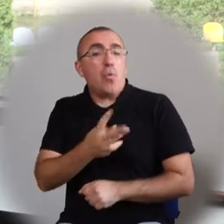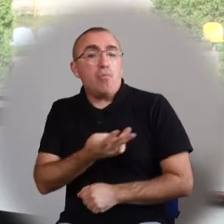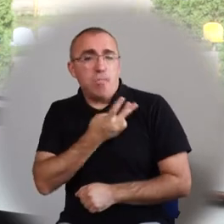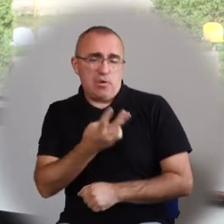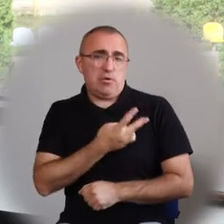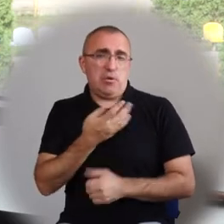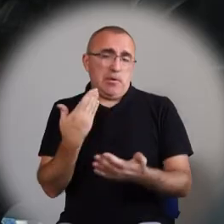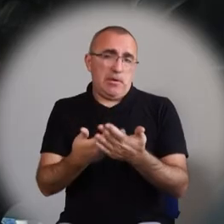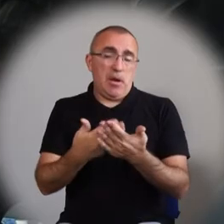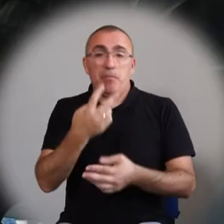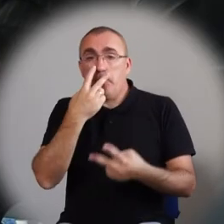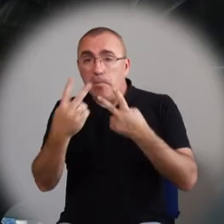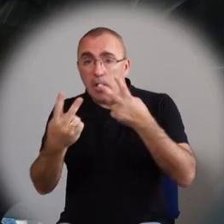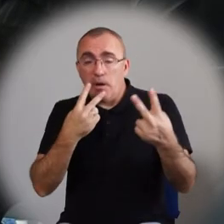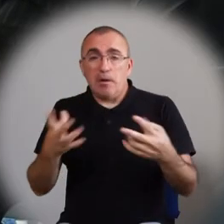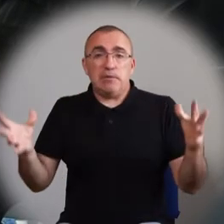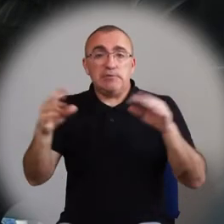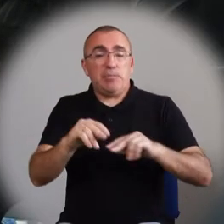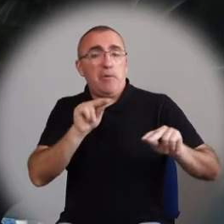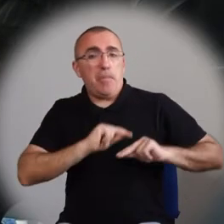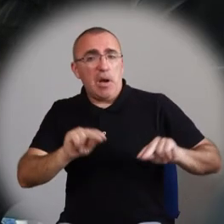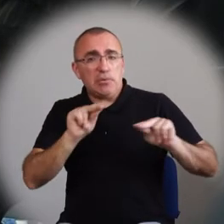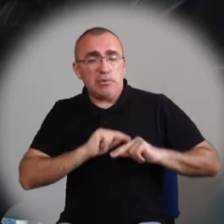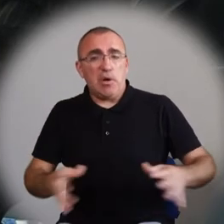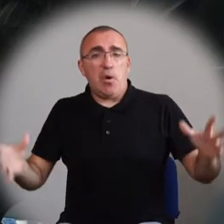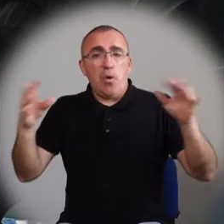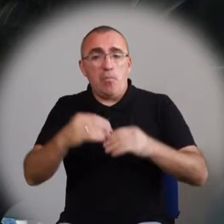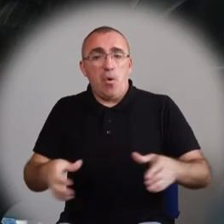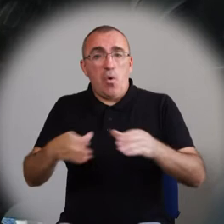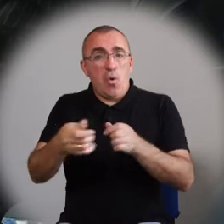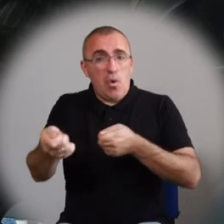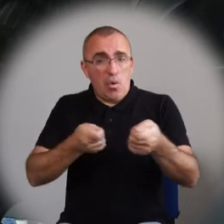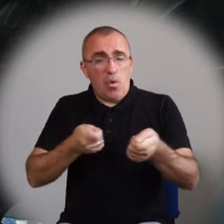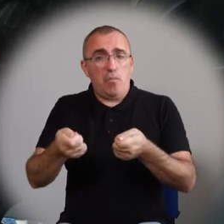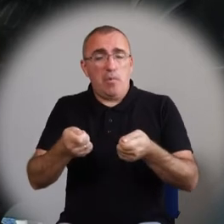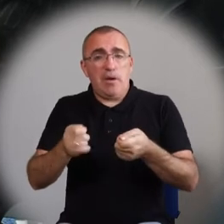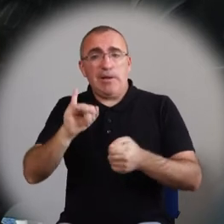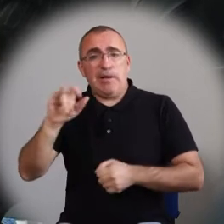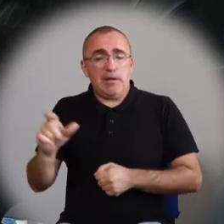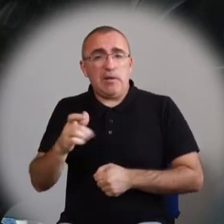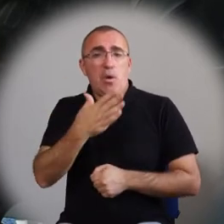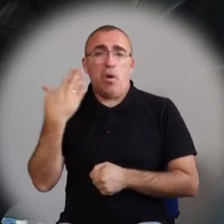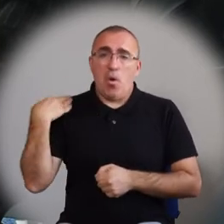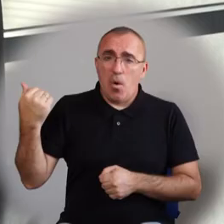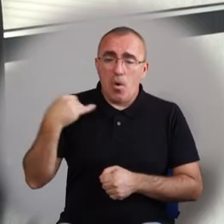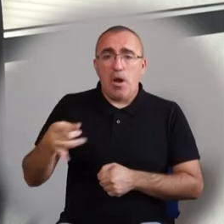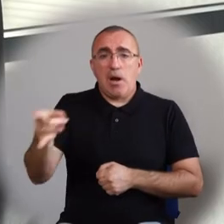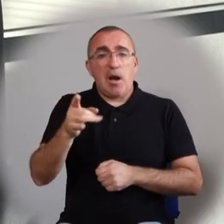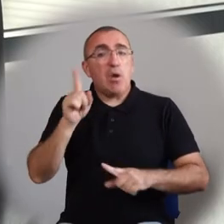було бажання. Наприклад, ми бачимо, як співпрацюють об'єднані територіальні громади